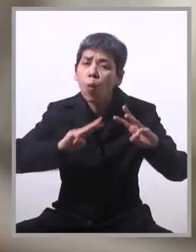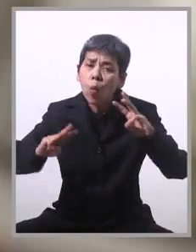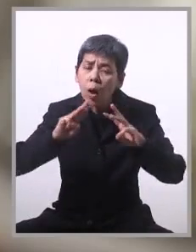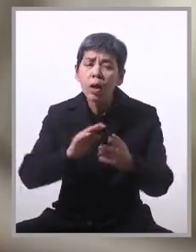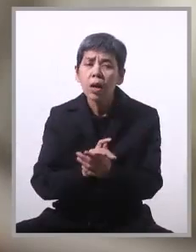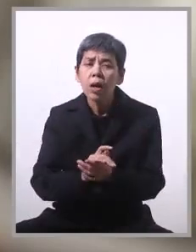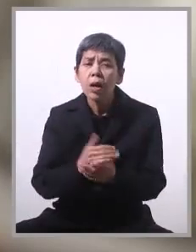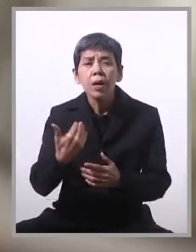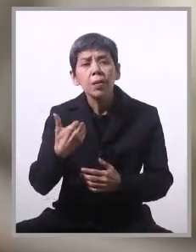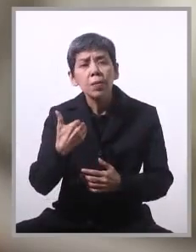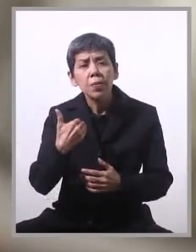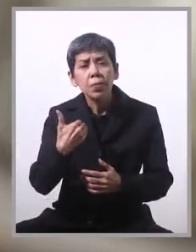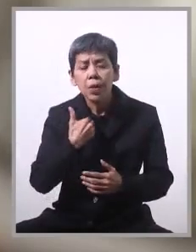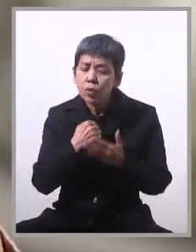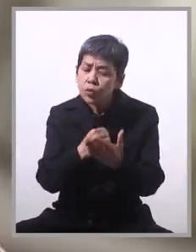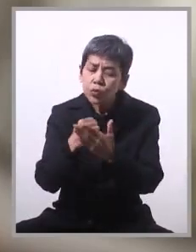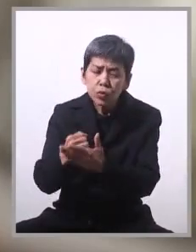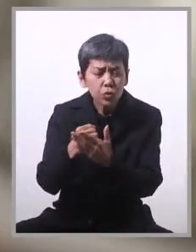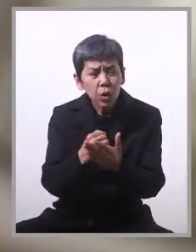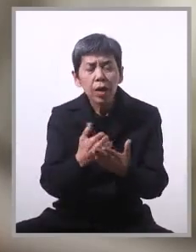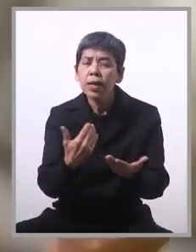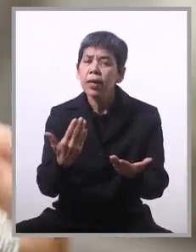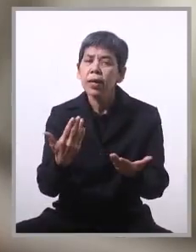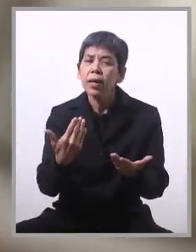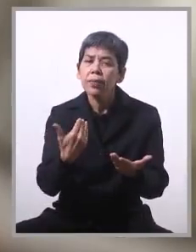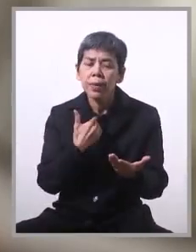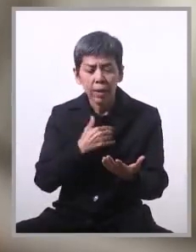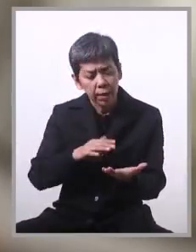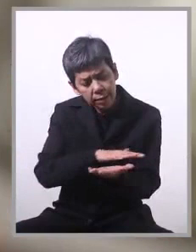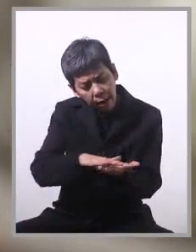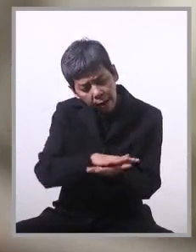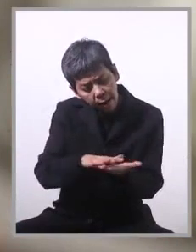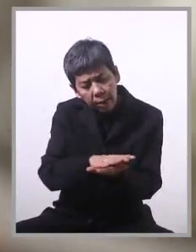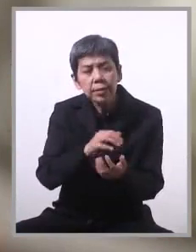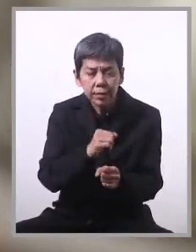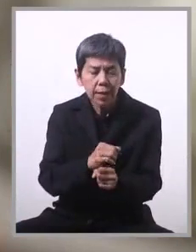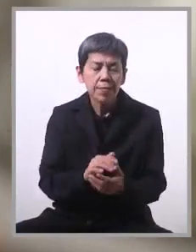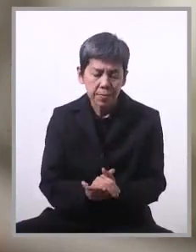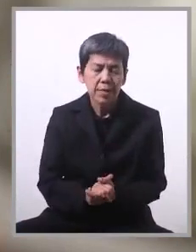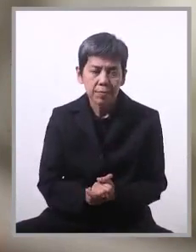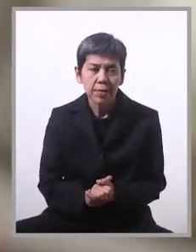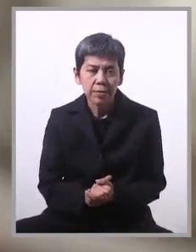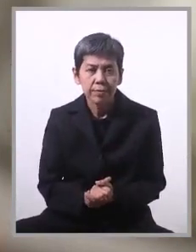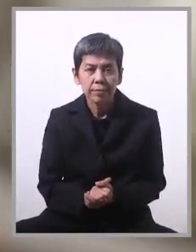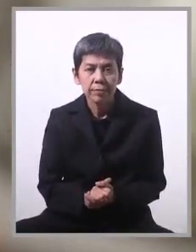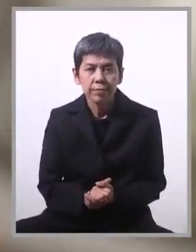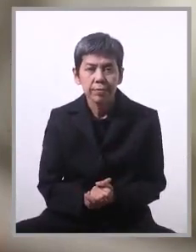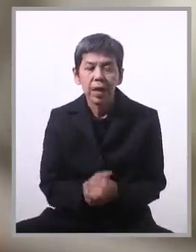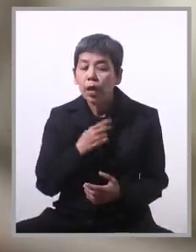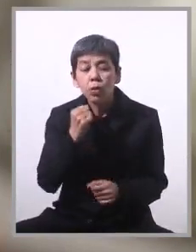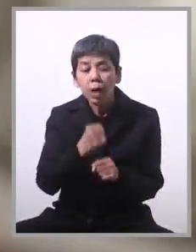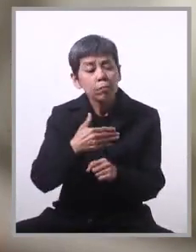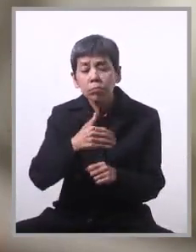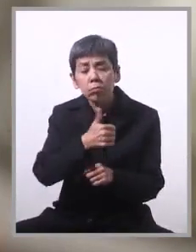เขาว่างหรืออะไรเงี้ยบางทีเขาก็มาช่วยเรื่องเช็ดชามอะไรเงี้ยมันงานของ SB เขาก็มาช่วยเช็ดชามบ